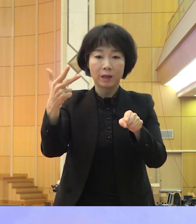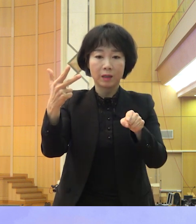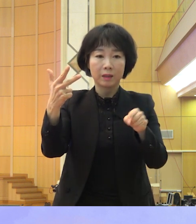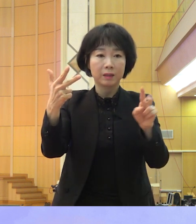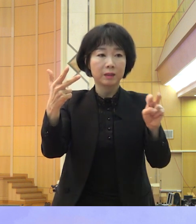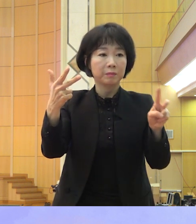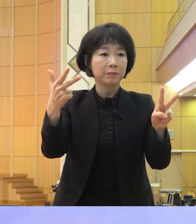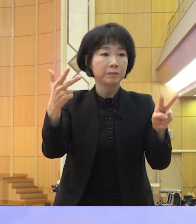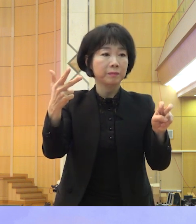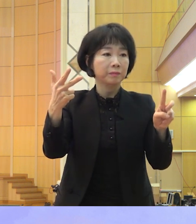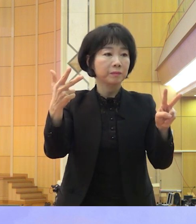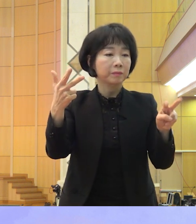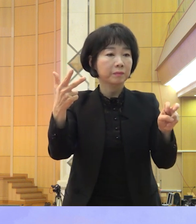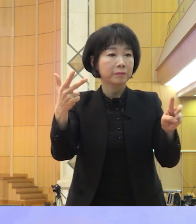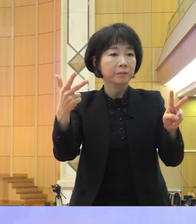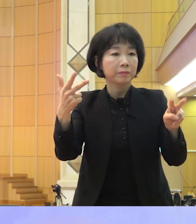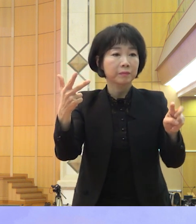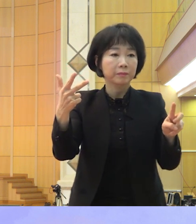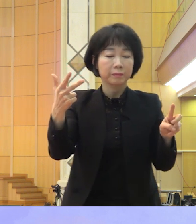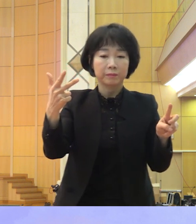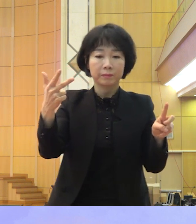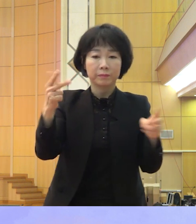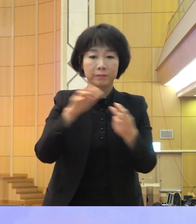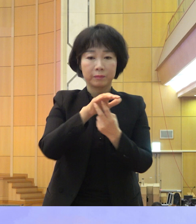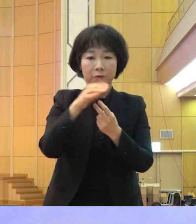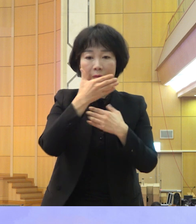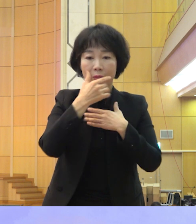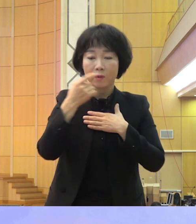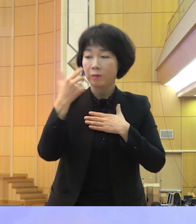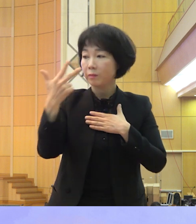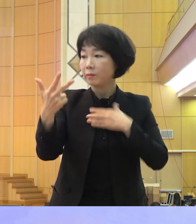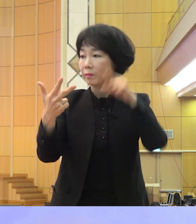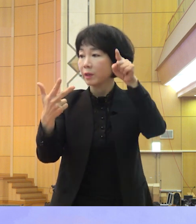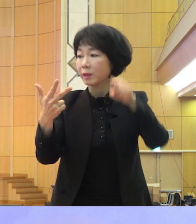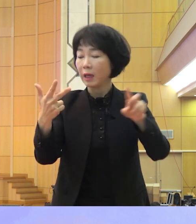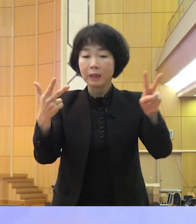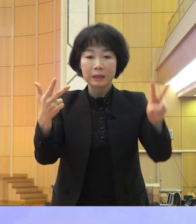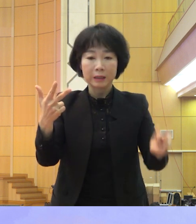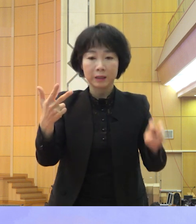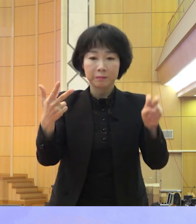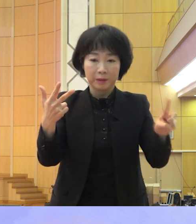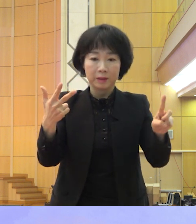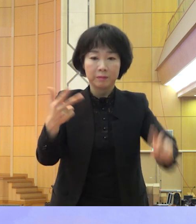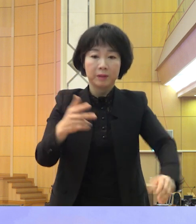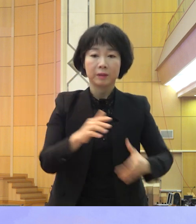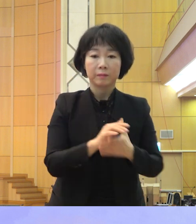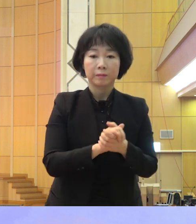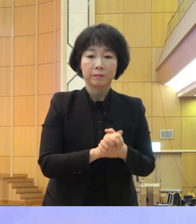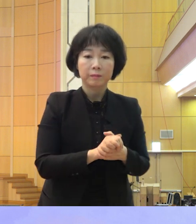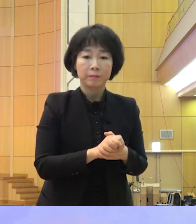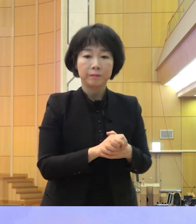7장 21절부터 24절 말씀 보겠습니다. 요한복음 7장